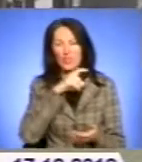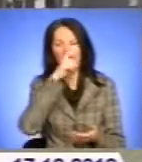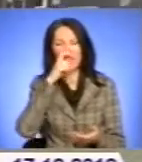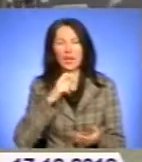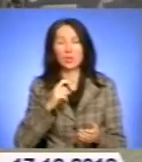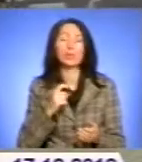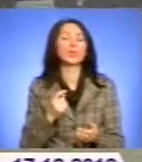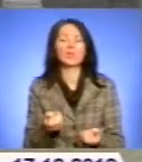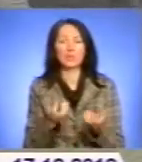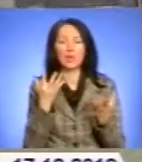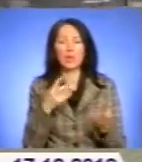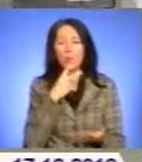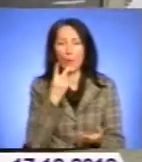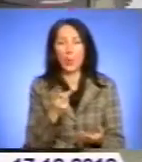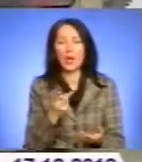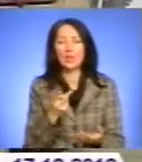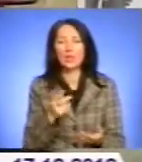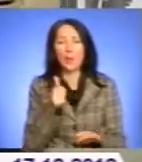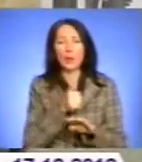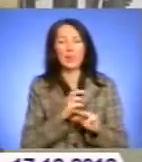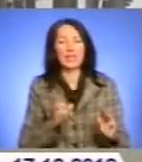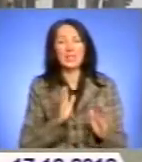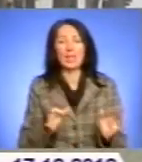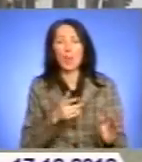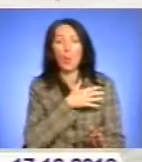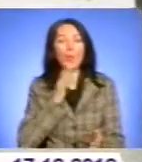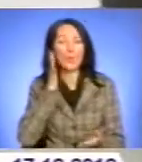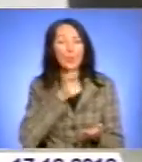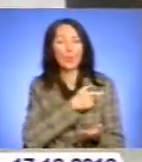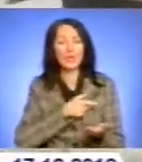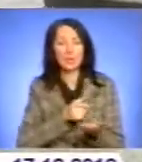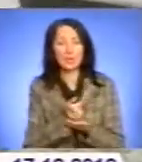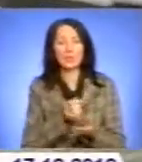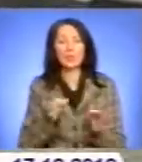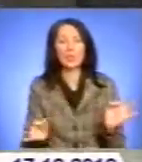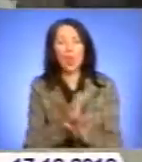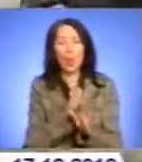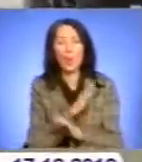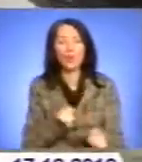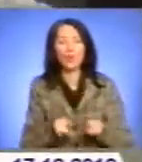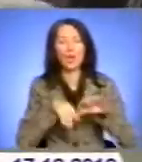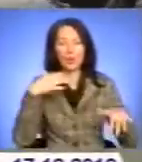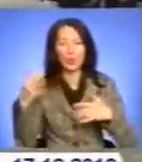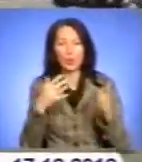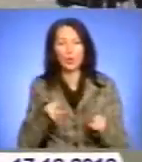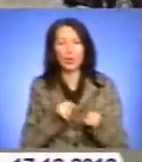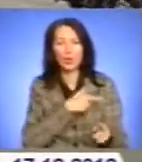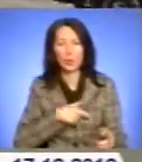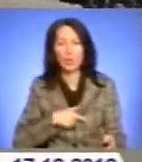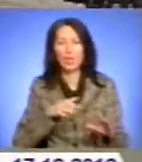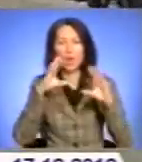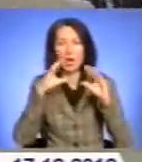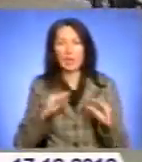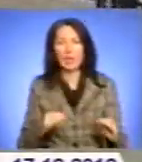Побачив прем'єр екстрим не лише в політиці. Каже, погода в Україні розгулялась не менш, ніж новообрані депутати. Приборкати наслідки снігової